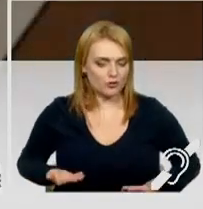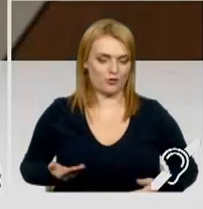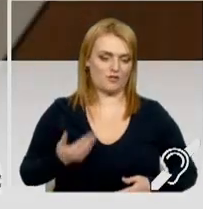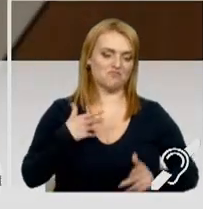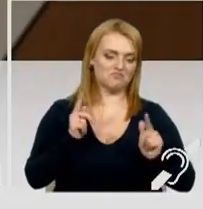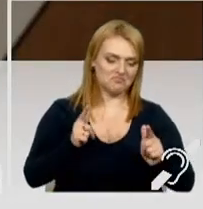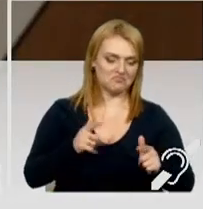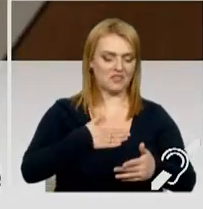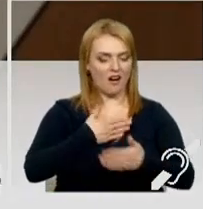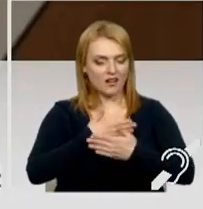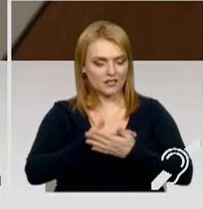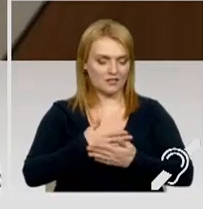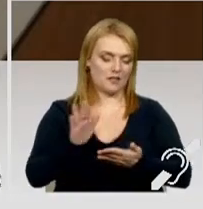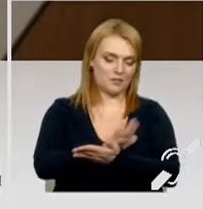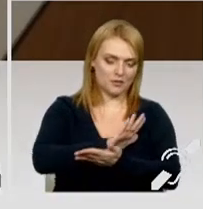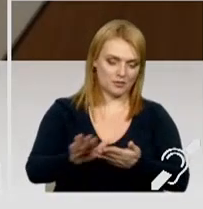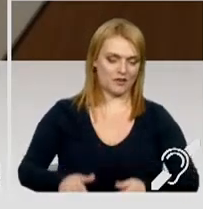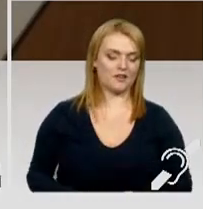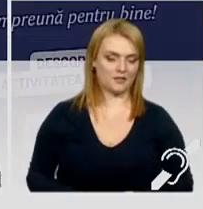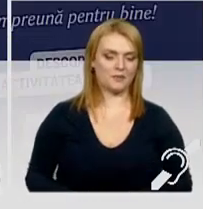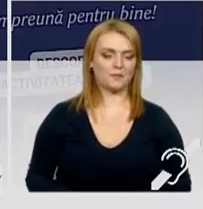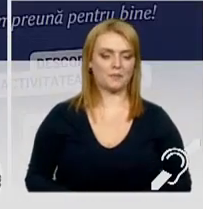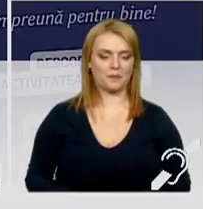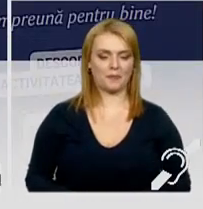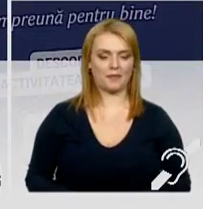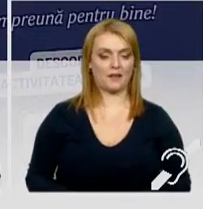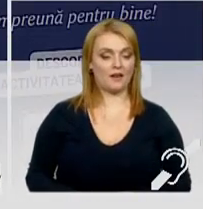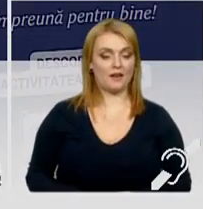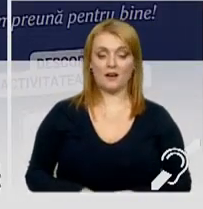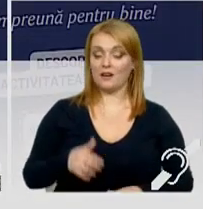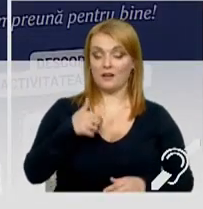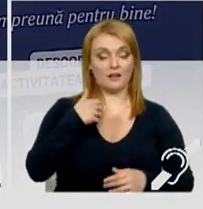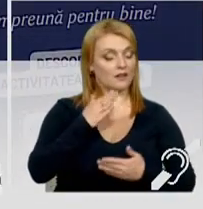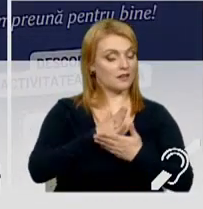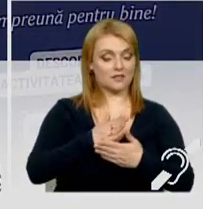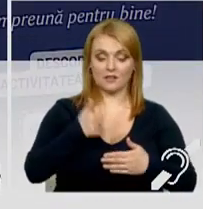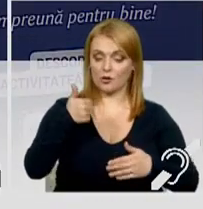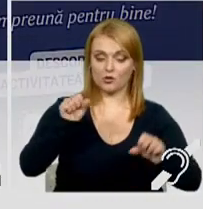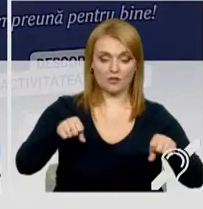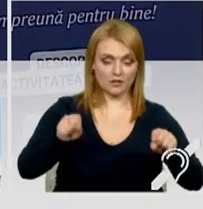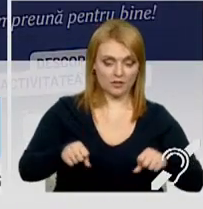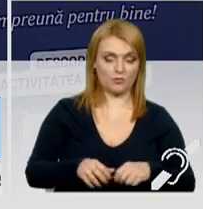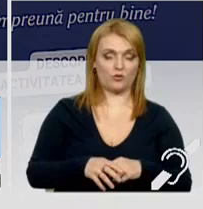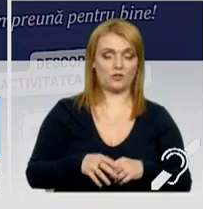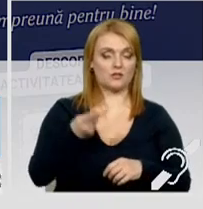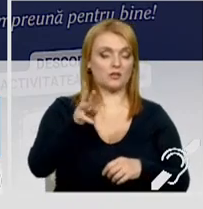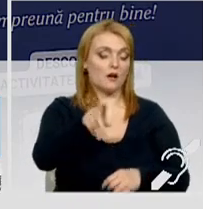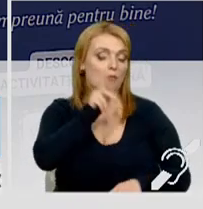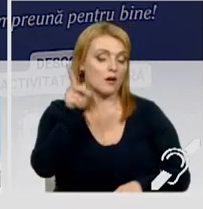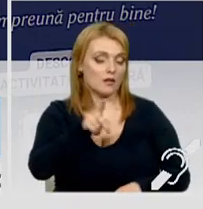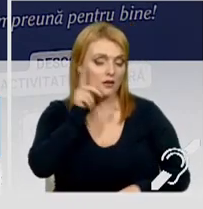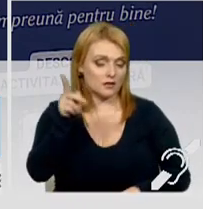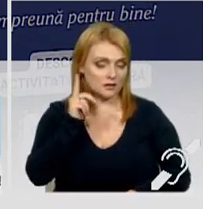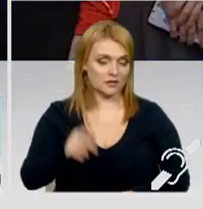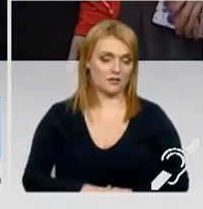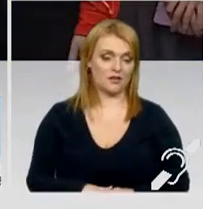m-a motivat să fiu aici alături de cei din Chișinău. Este un context în care tinerii se descoperă mai mult pe ei înșiși și se descoperă